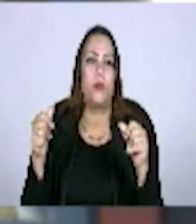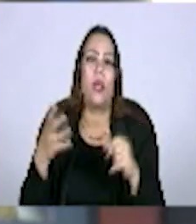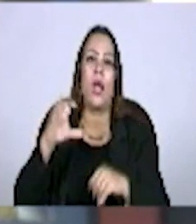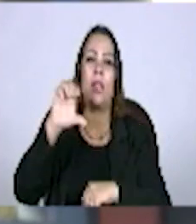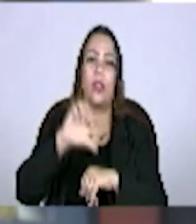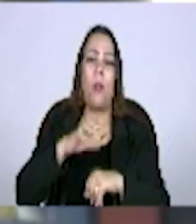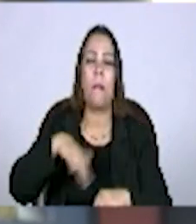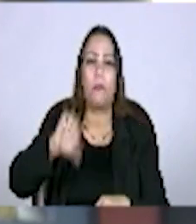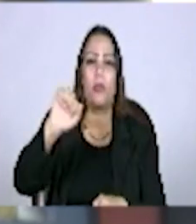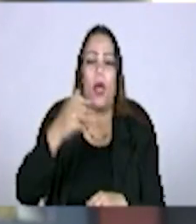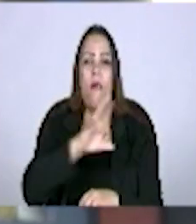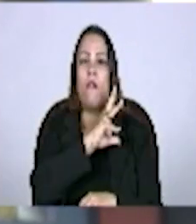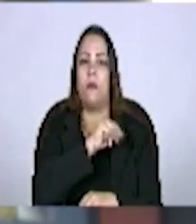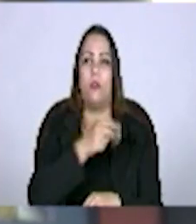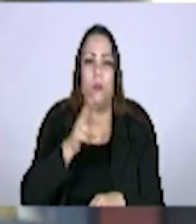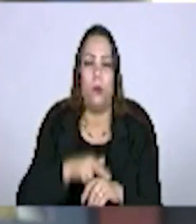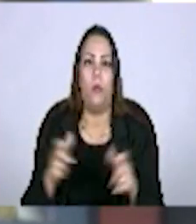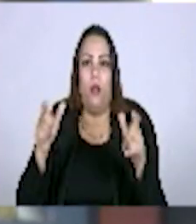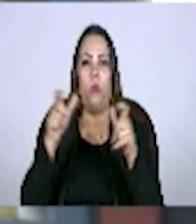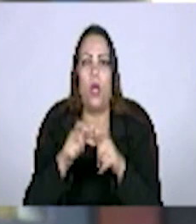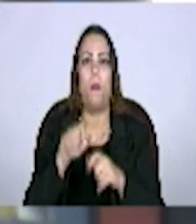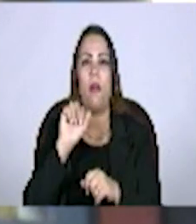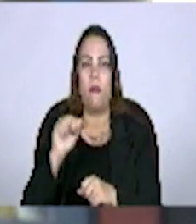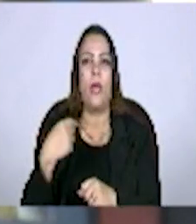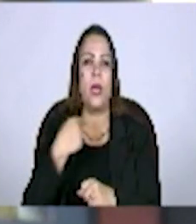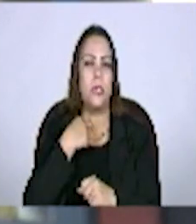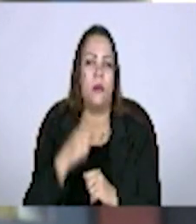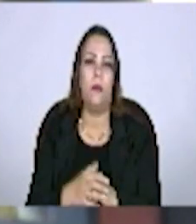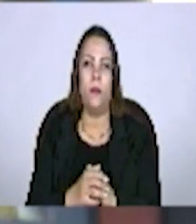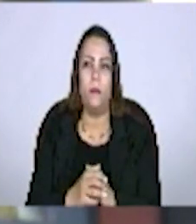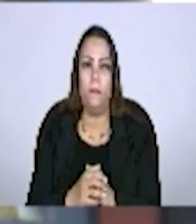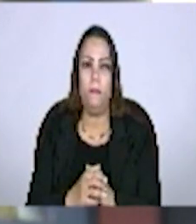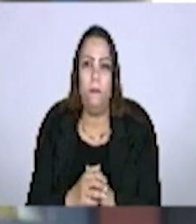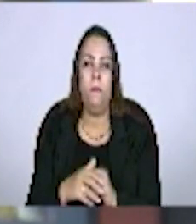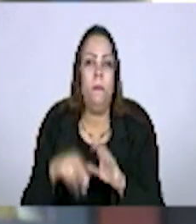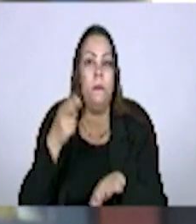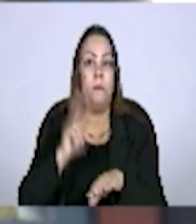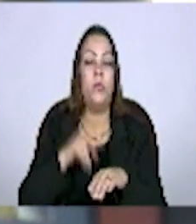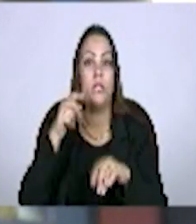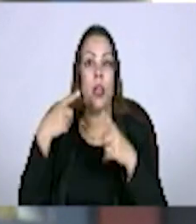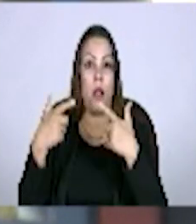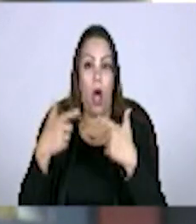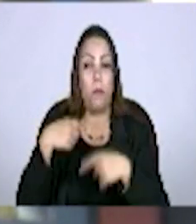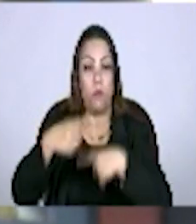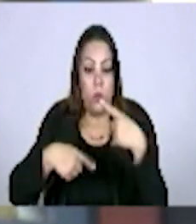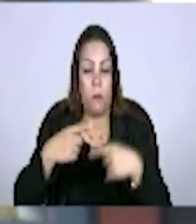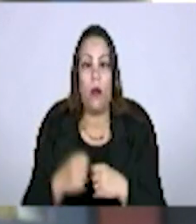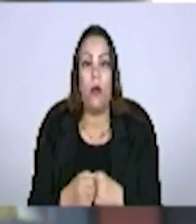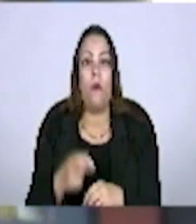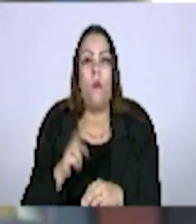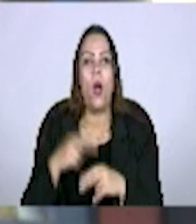الاساسيه وتدمير المجتمع في غزه طبعا الحرب مستمره